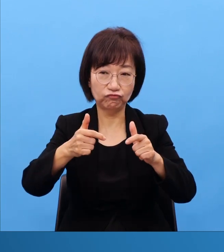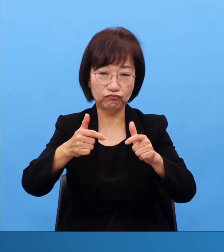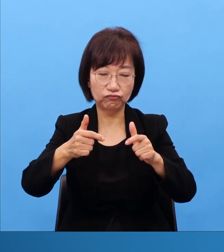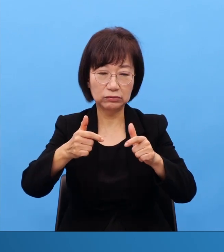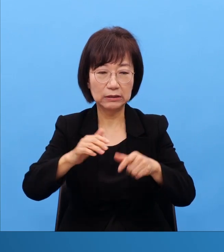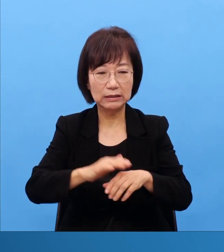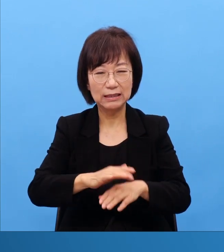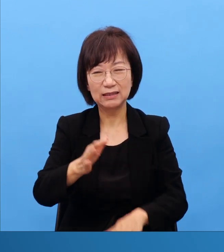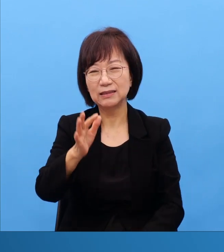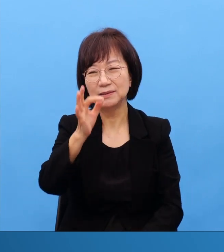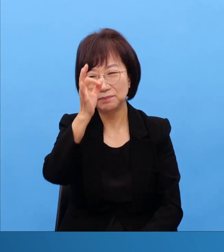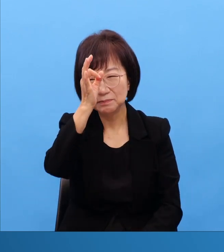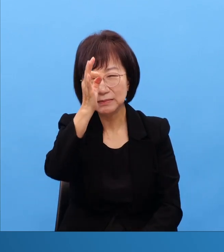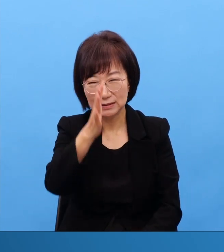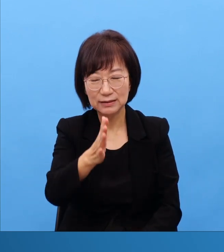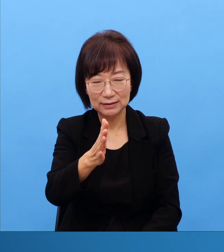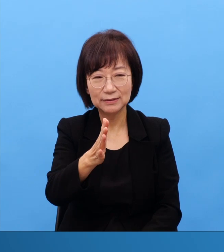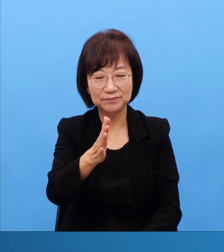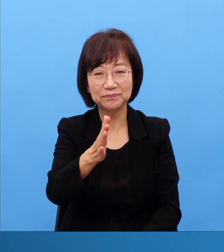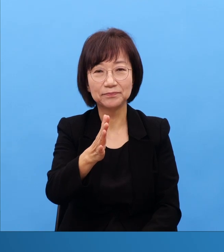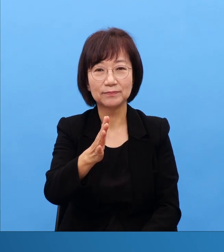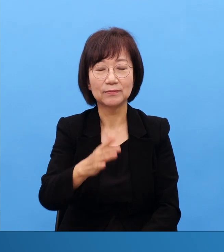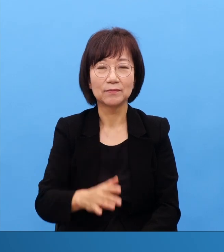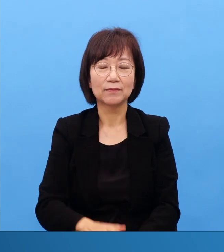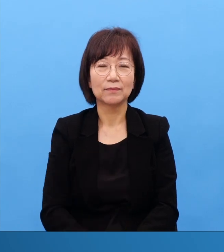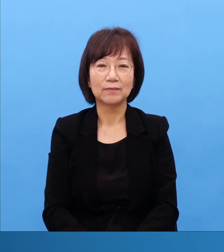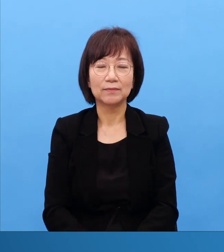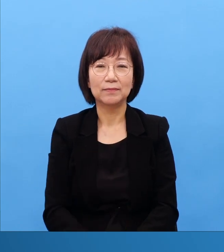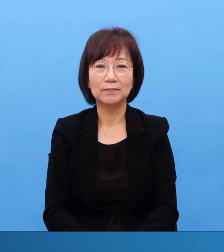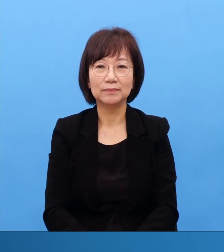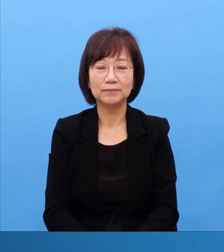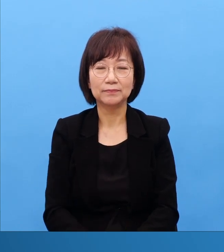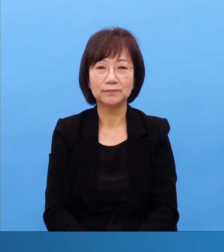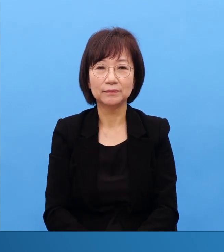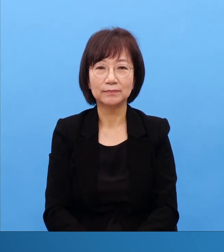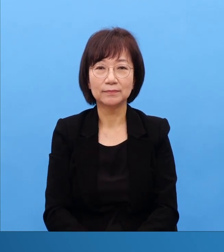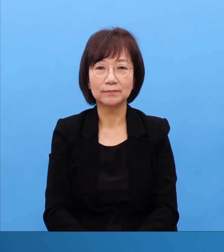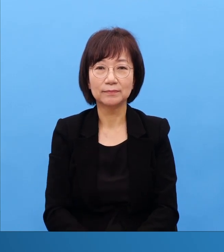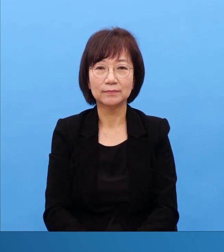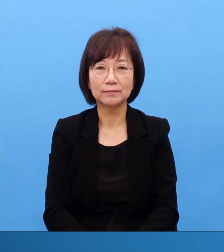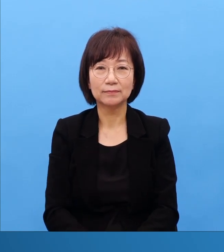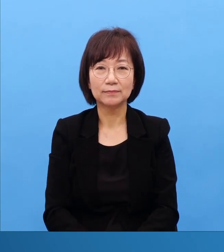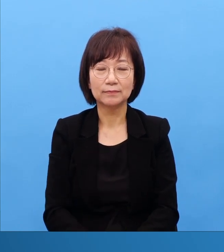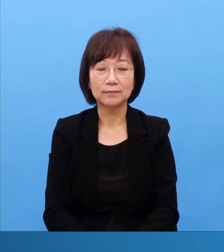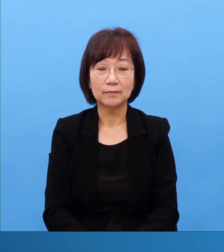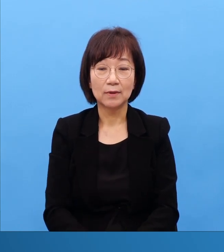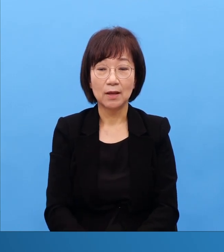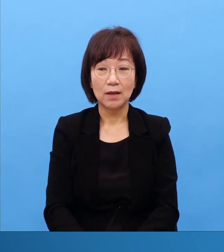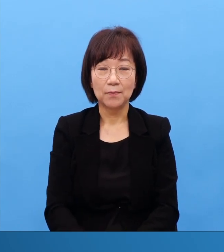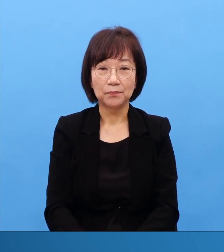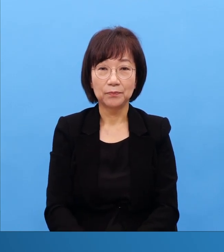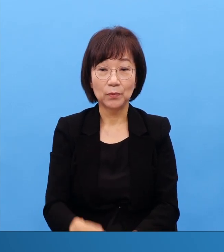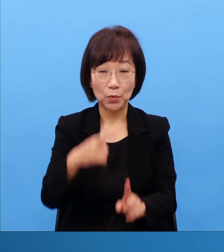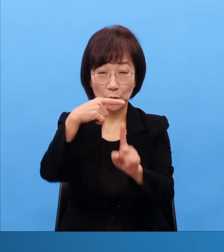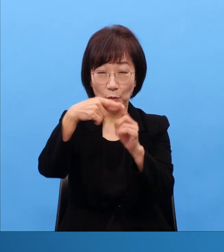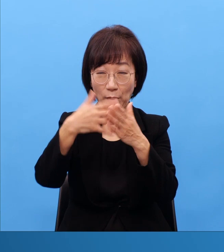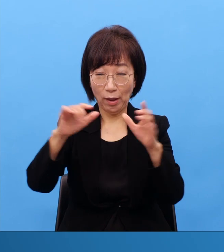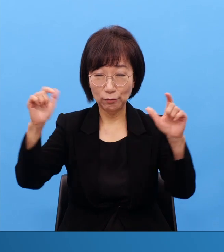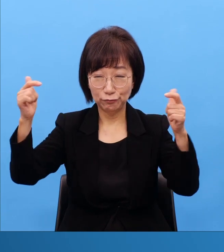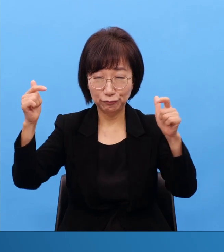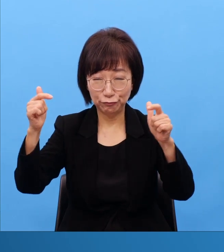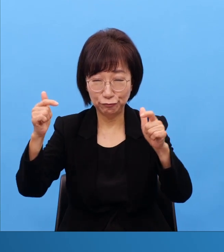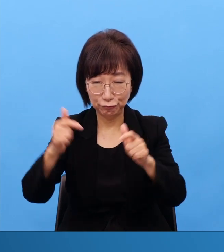the churches of the world begin to close their doors. I'm sorry to say this, but that's what will happen, so we must prepare for that in the future. 다행스럽게 지난 주간에